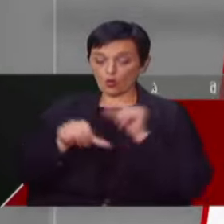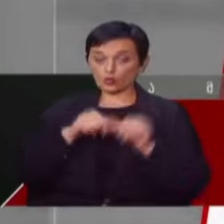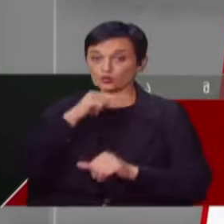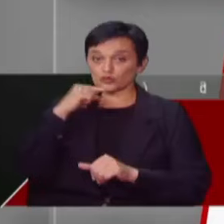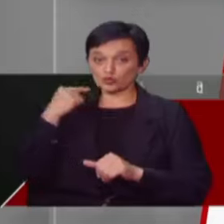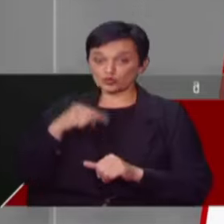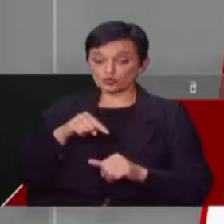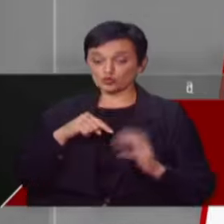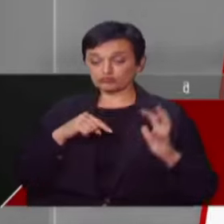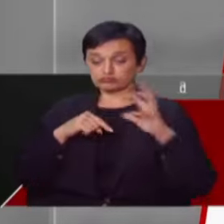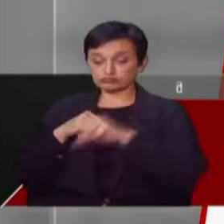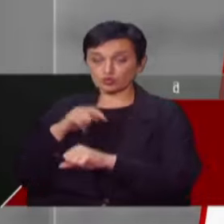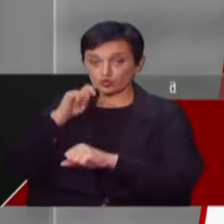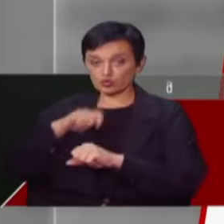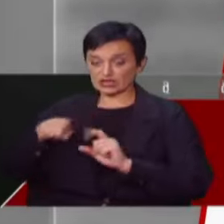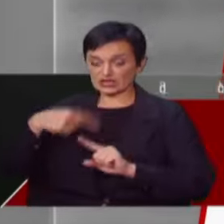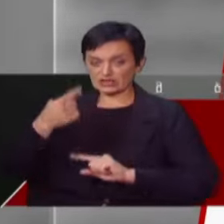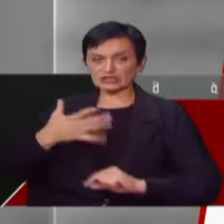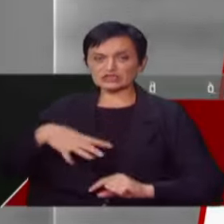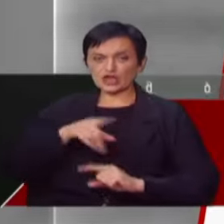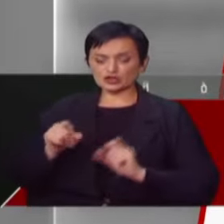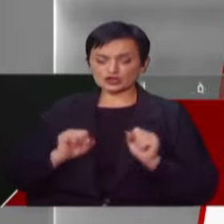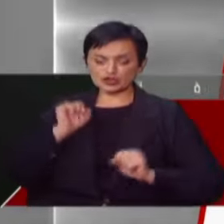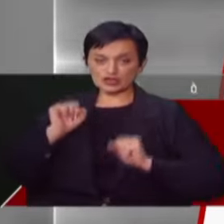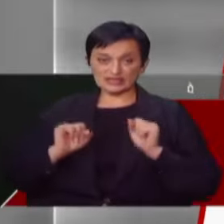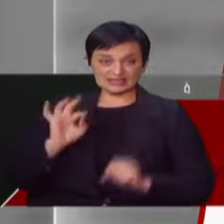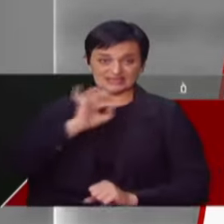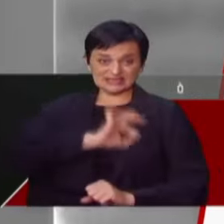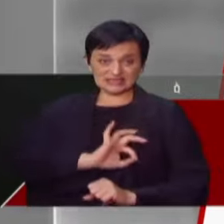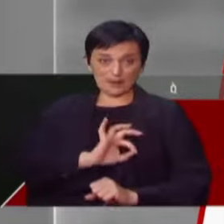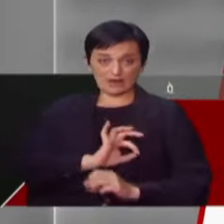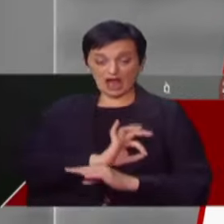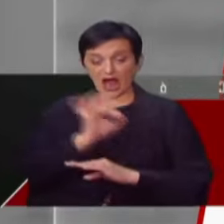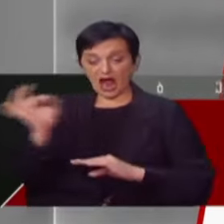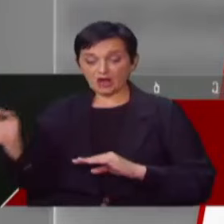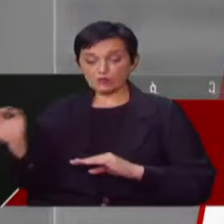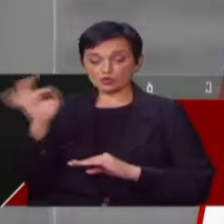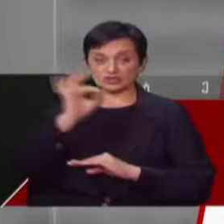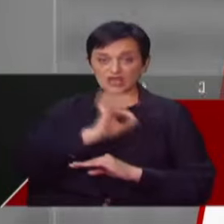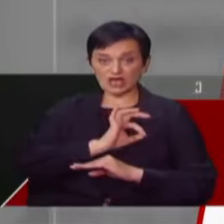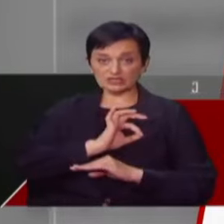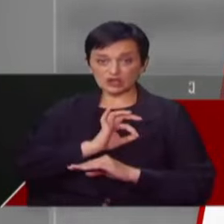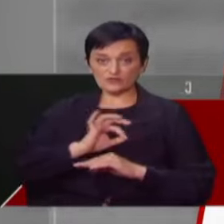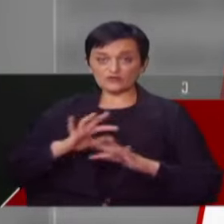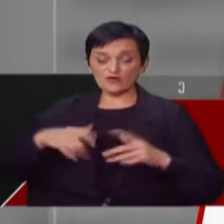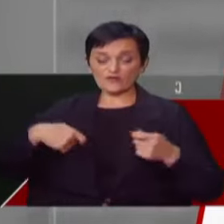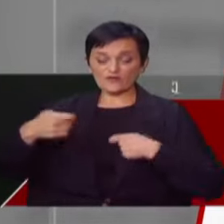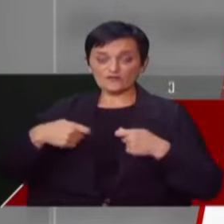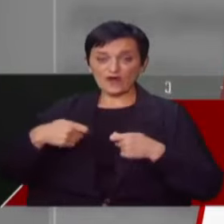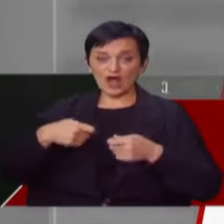რუსეთის უკრაინაში შეჭრის შემდეგ საქართველოს ცდილობს ისარგებლოს აღმოსავლეთ-დასავლეთის გაზრდილი